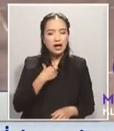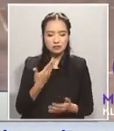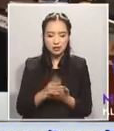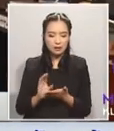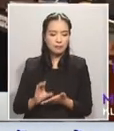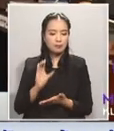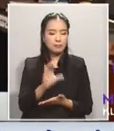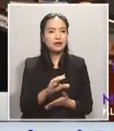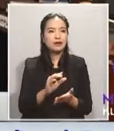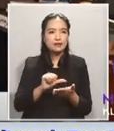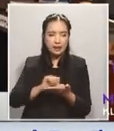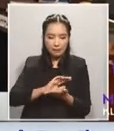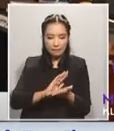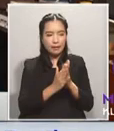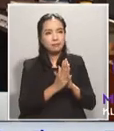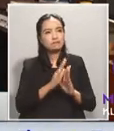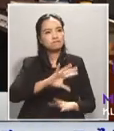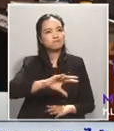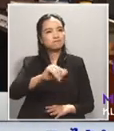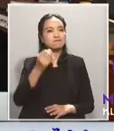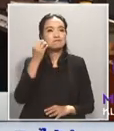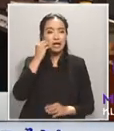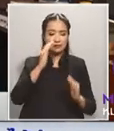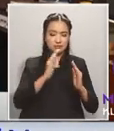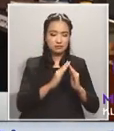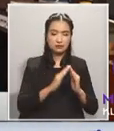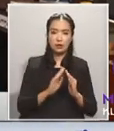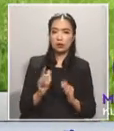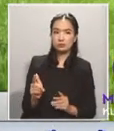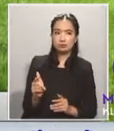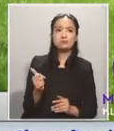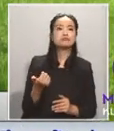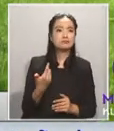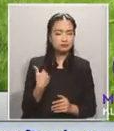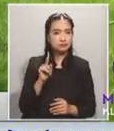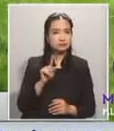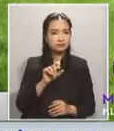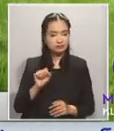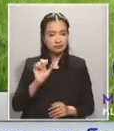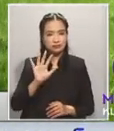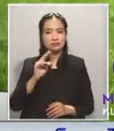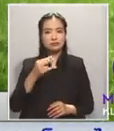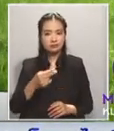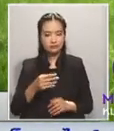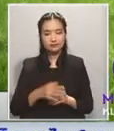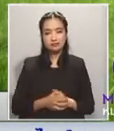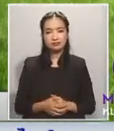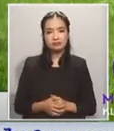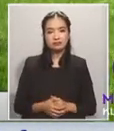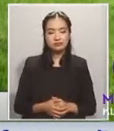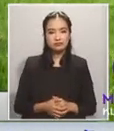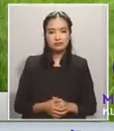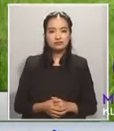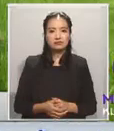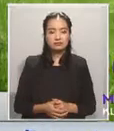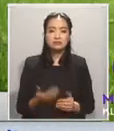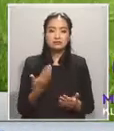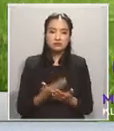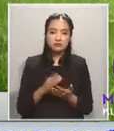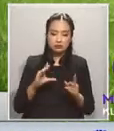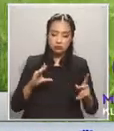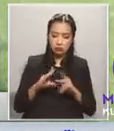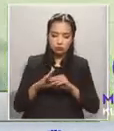ได้ให้กู้เงินไปปรับปรุงบ้านประมาณแสนห้านะครับแล้วก็กู้เงินไปทำนา